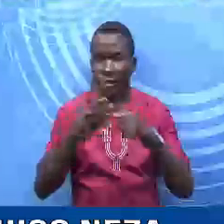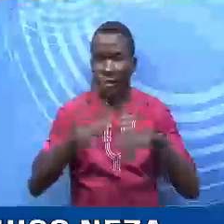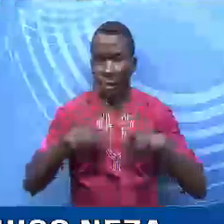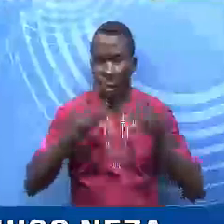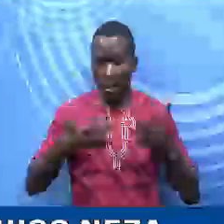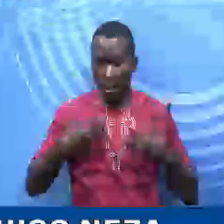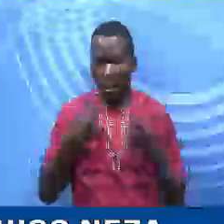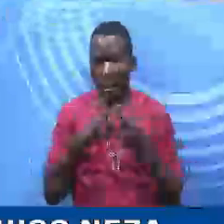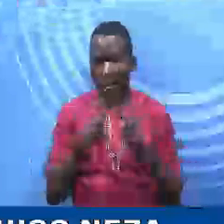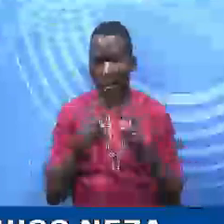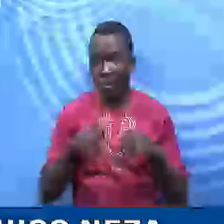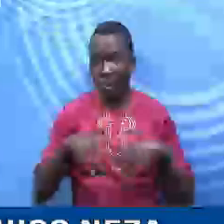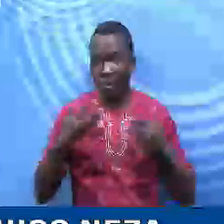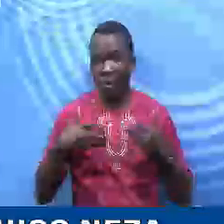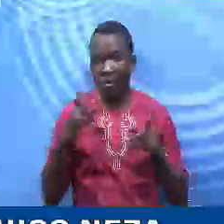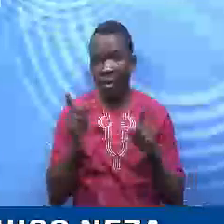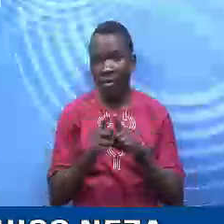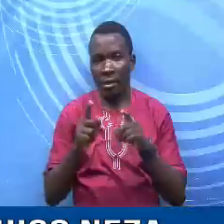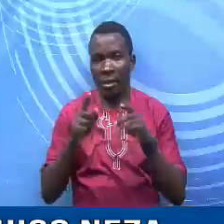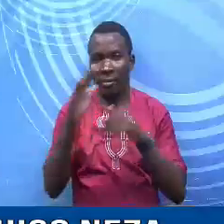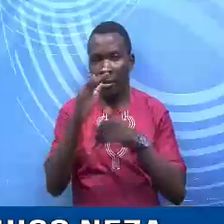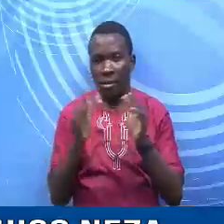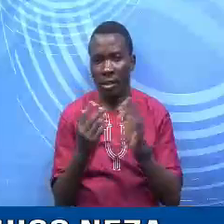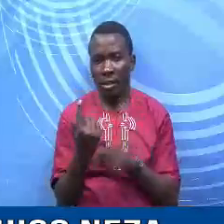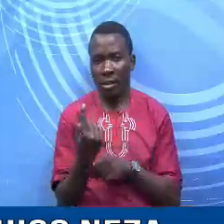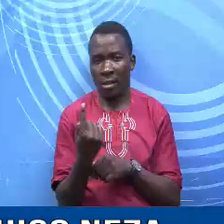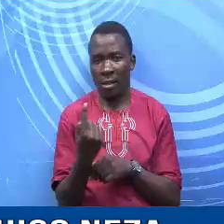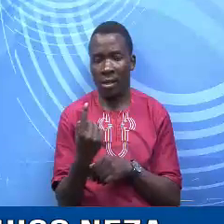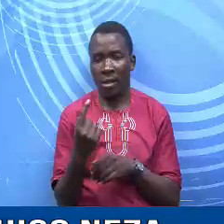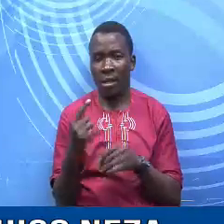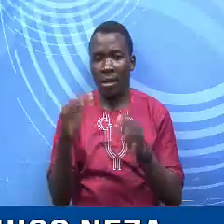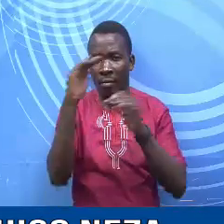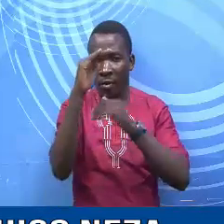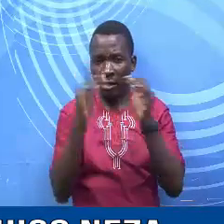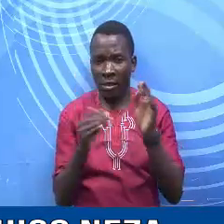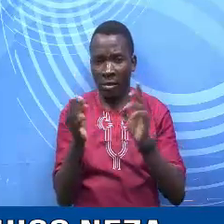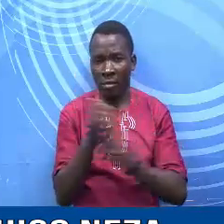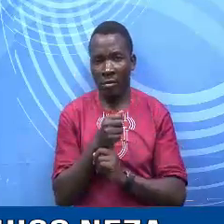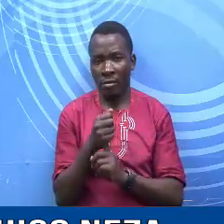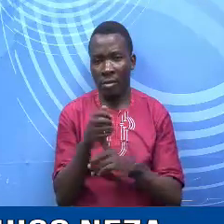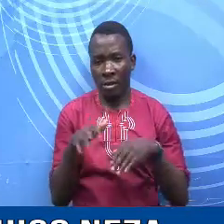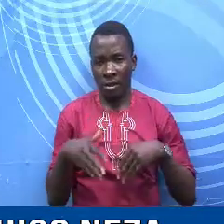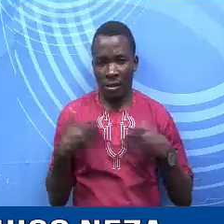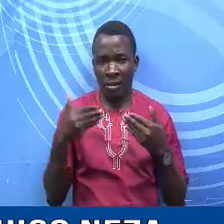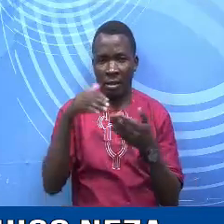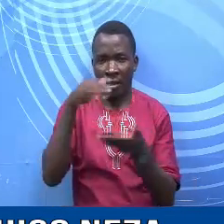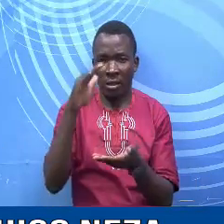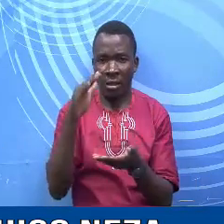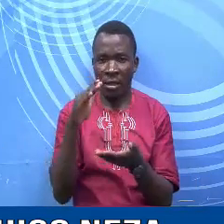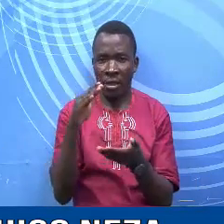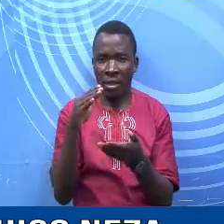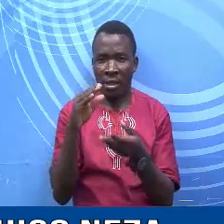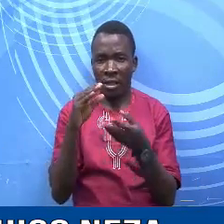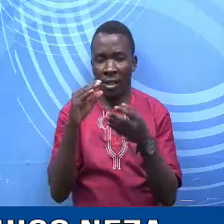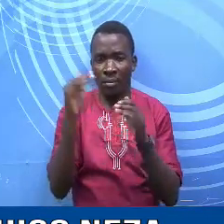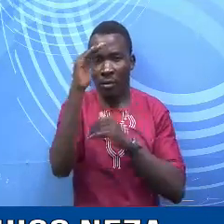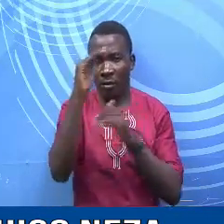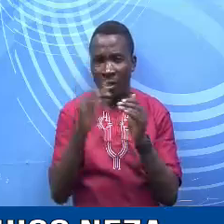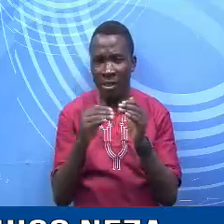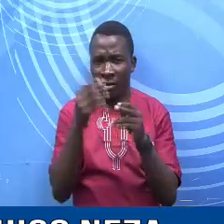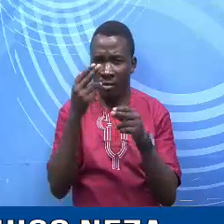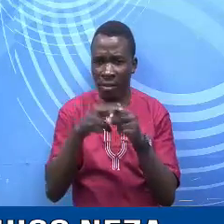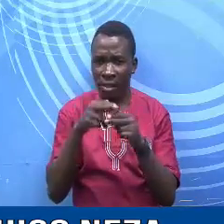umwanya wo kwishimirwa nk'uwa mbere. Umwanya twabonye twarawishimiye, ni umwanya twita mwiza, ariko ntabwo